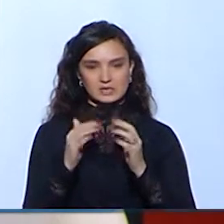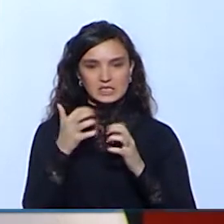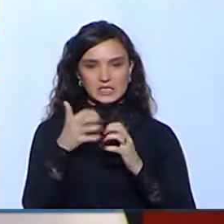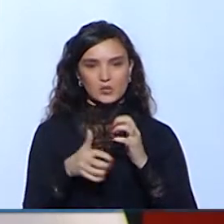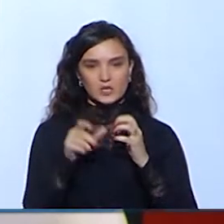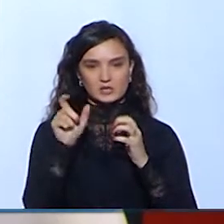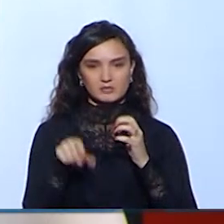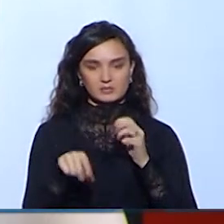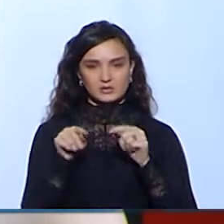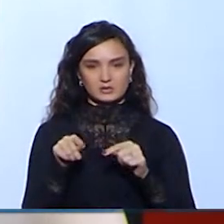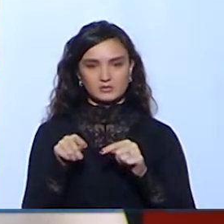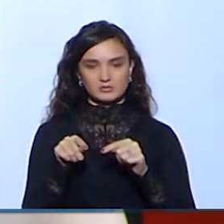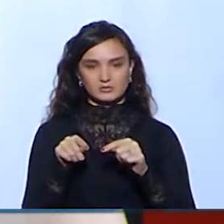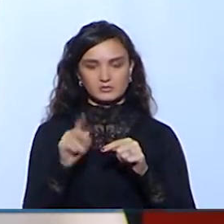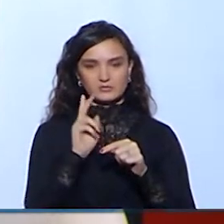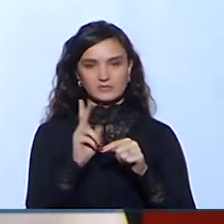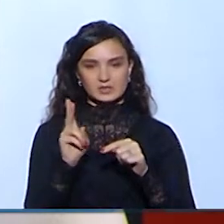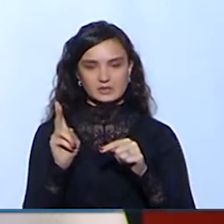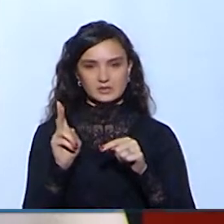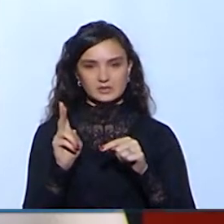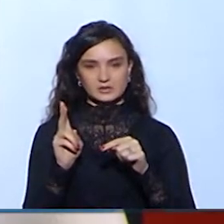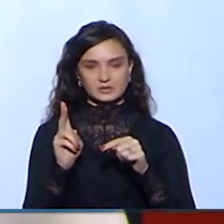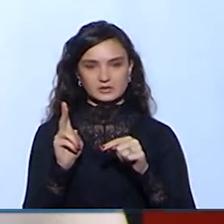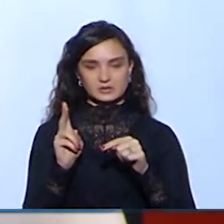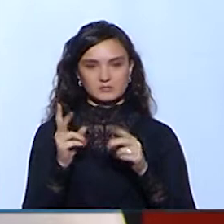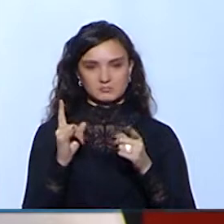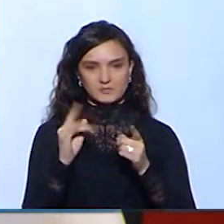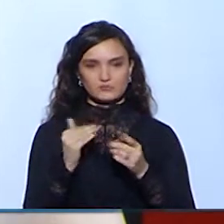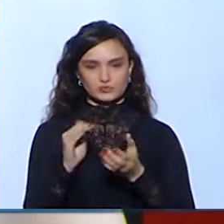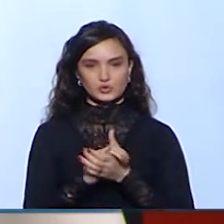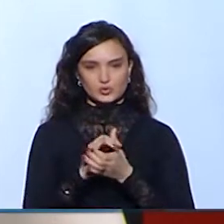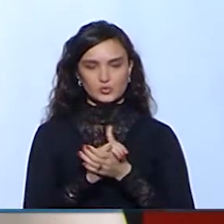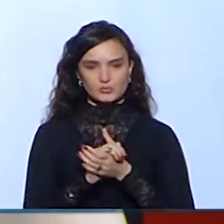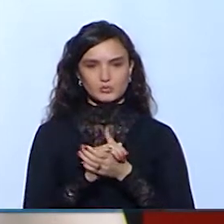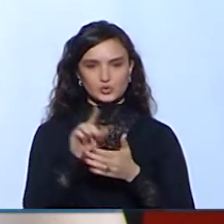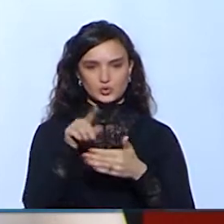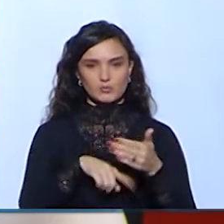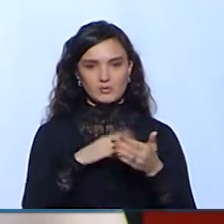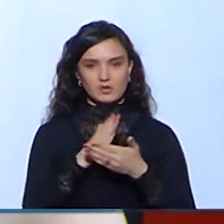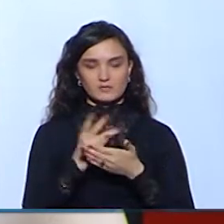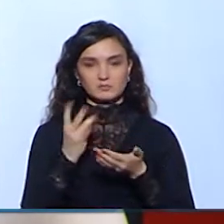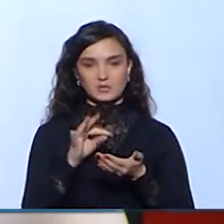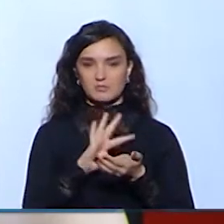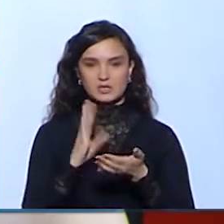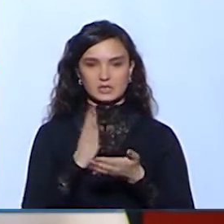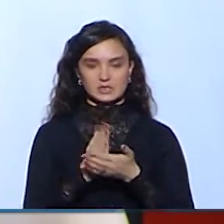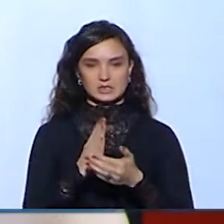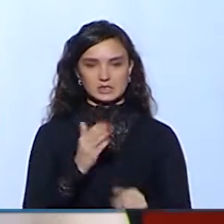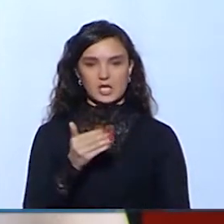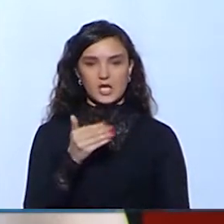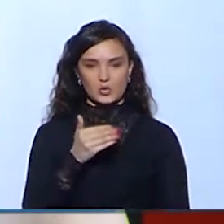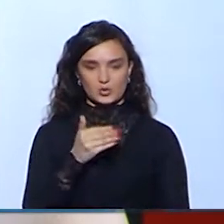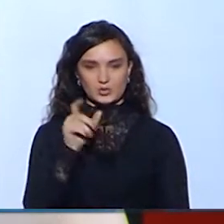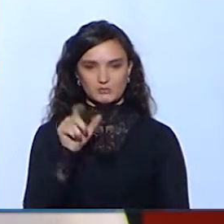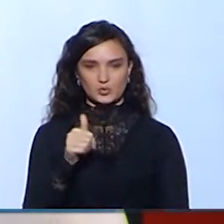ნეიტრალური ადამიანი რომელიც რომელსაც ბავშვი იცნობს რომლის მიმართაც ნდობა აქვს თუმცა არ არის თქვათ იმდენად ახლო